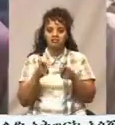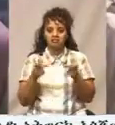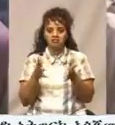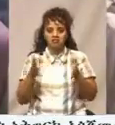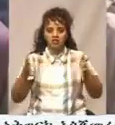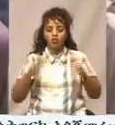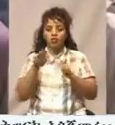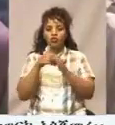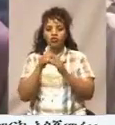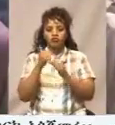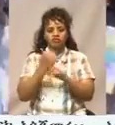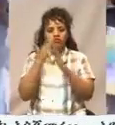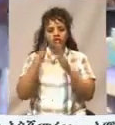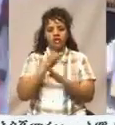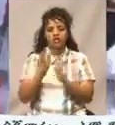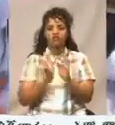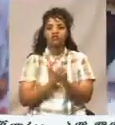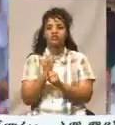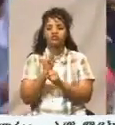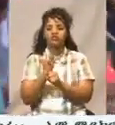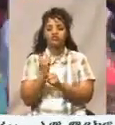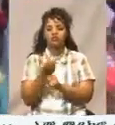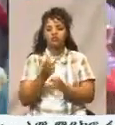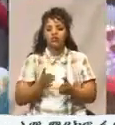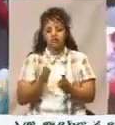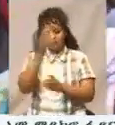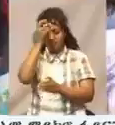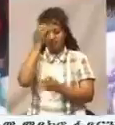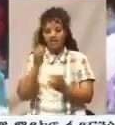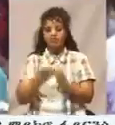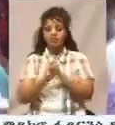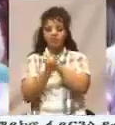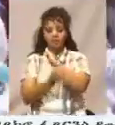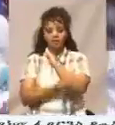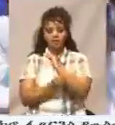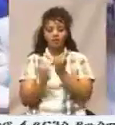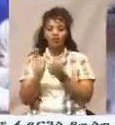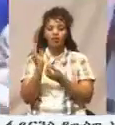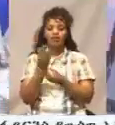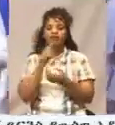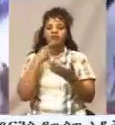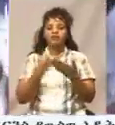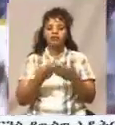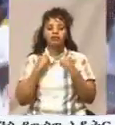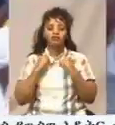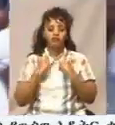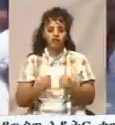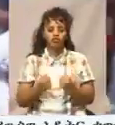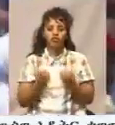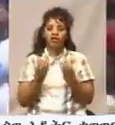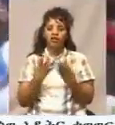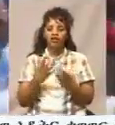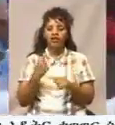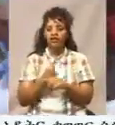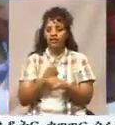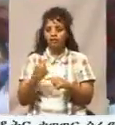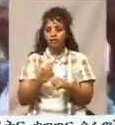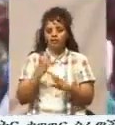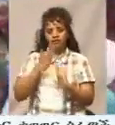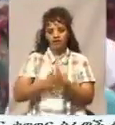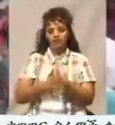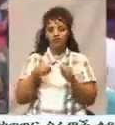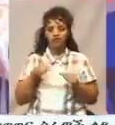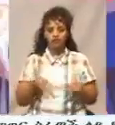ሁሉም በሰለጠነና ዲሞክራሲያዊ በሆነ መንገድ መንግስትን የሚመሰረትበት ሁኔታ ለማረጋገጥ የሚያስችሉ በርካታ ተግባራት